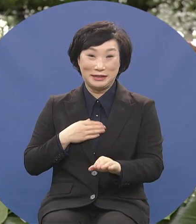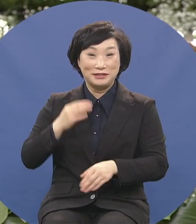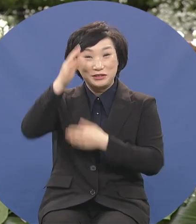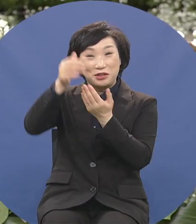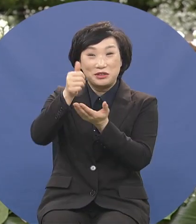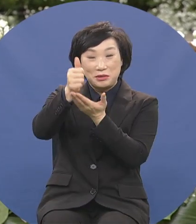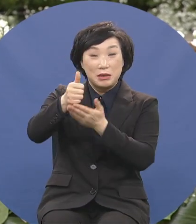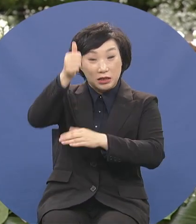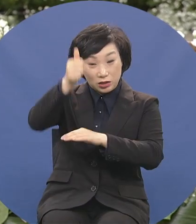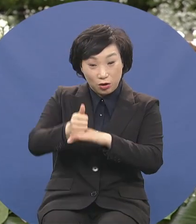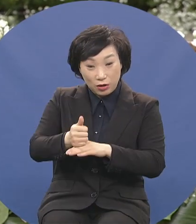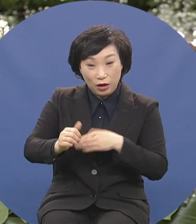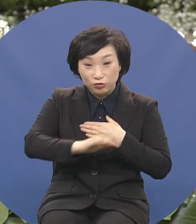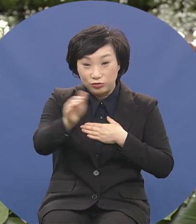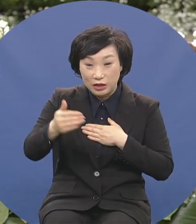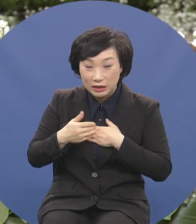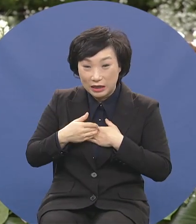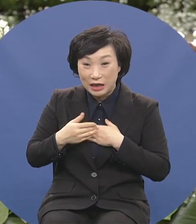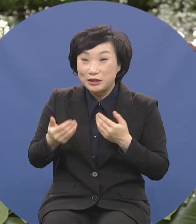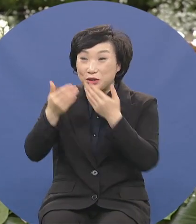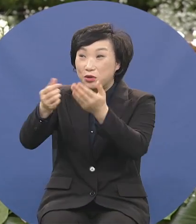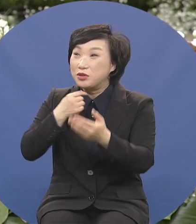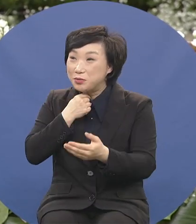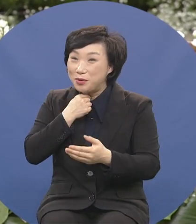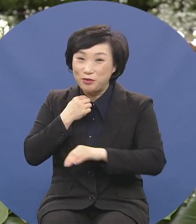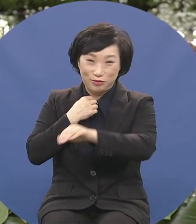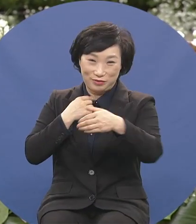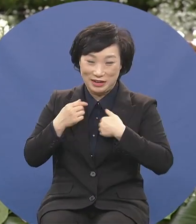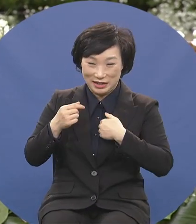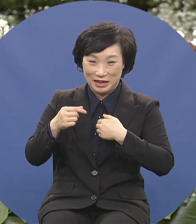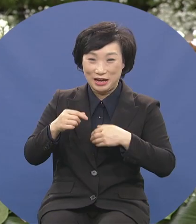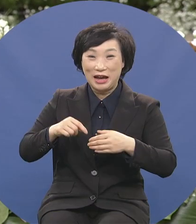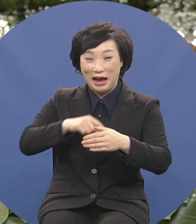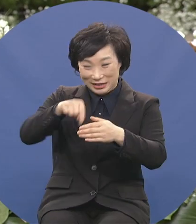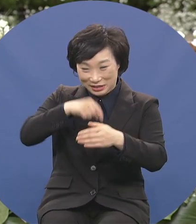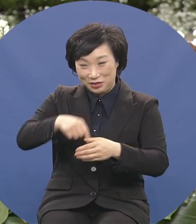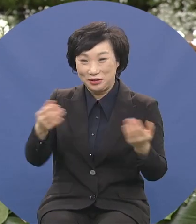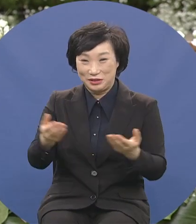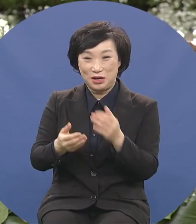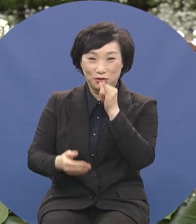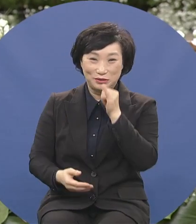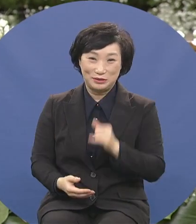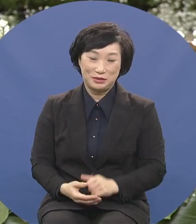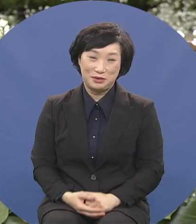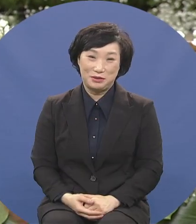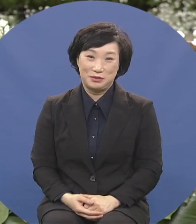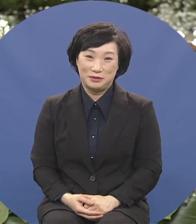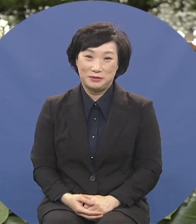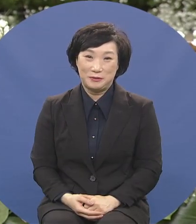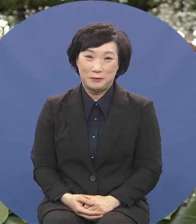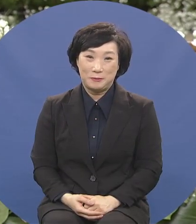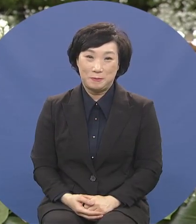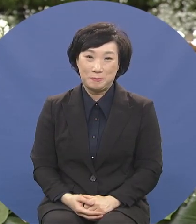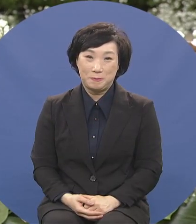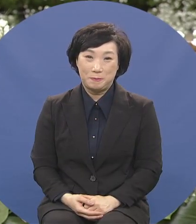성령은 작품을 내려고 하는 자에게서 이렇게 일하시더라 이 말입니다.